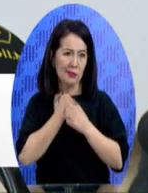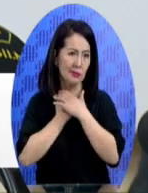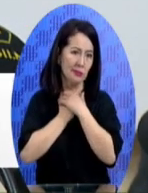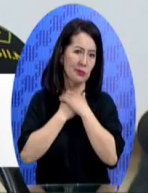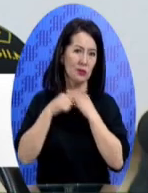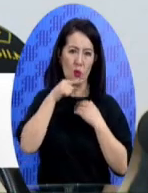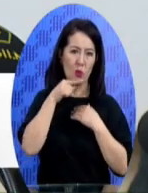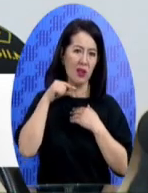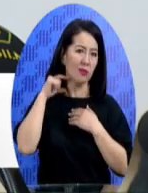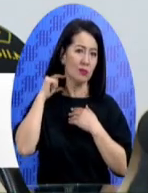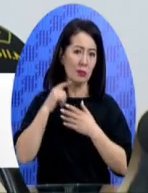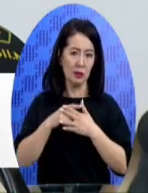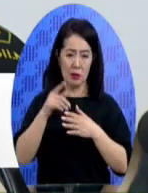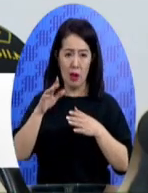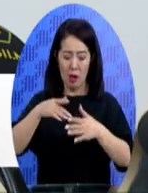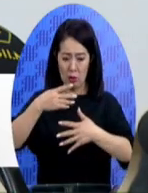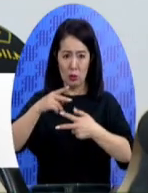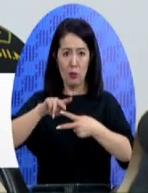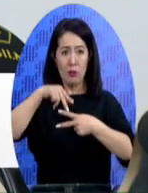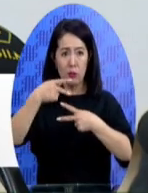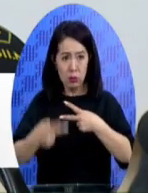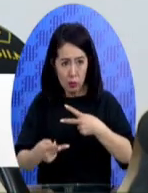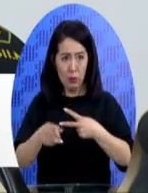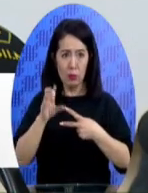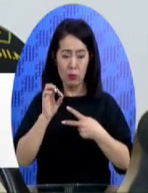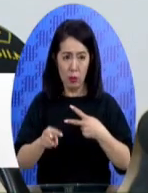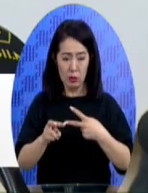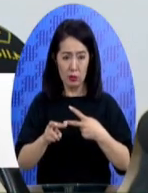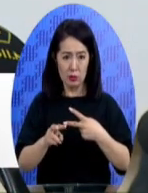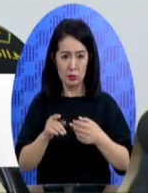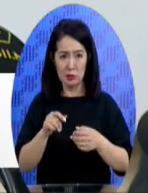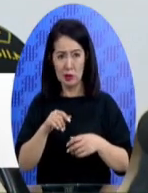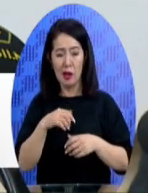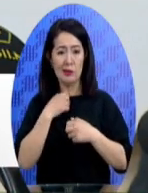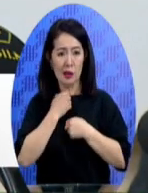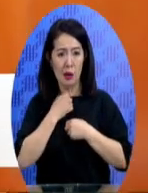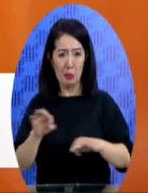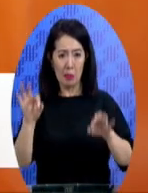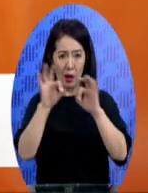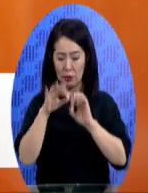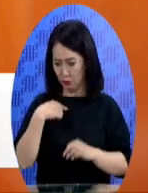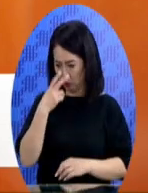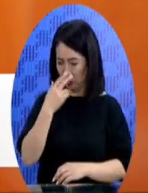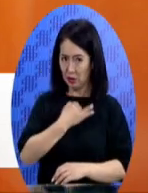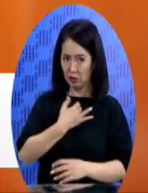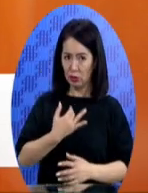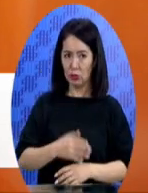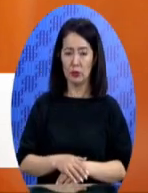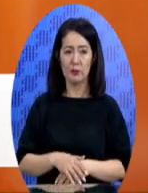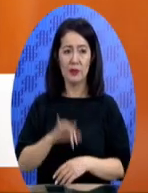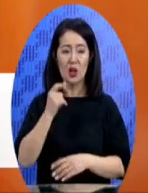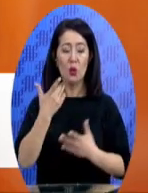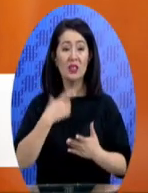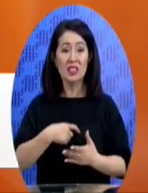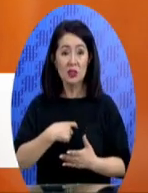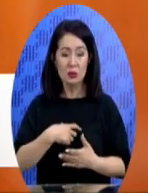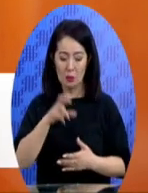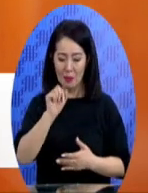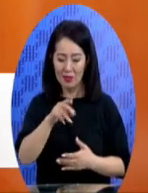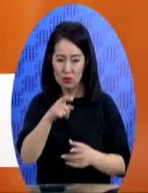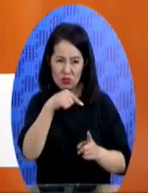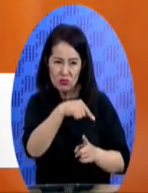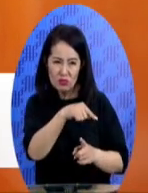байна л. Өндрөөс унсан хүн тийм заамталтай юм өртөө байхгүй. Би бол энэ дээр итгэв. Улсын хурлын гишүүн Батхва гэсний хэргийн